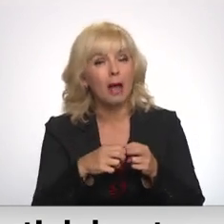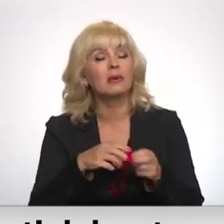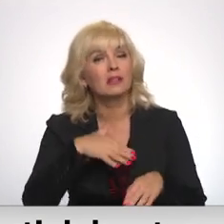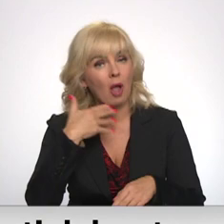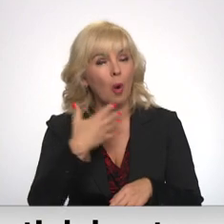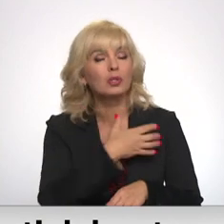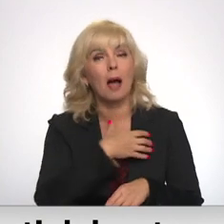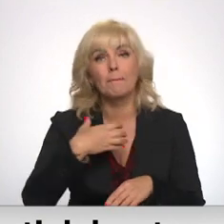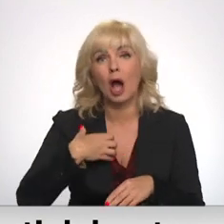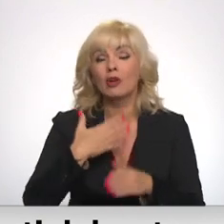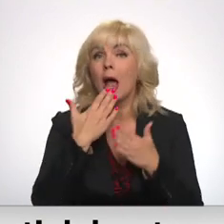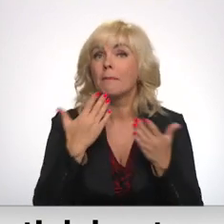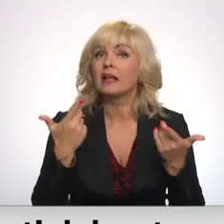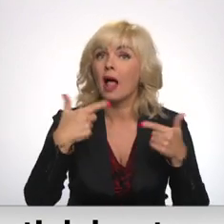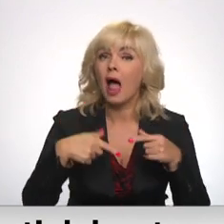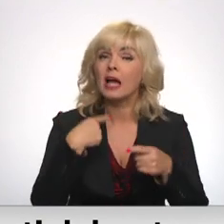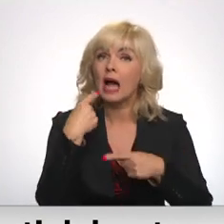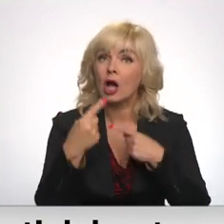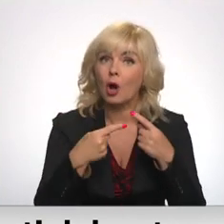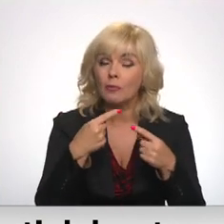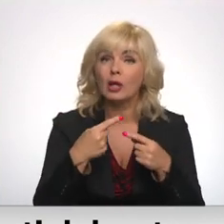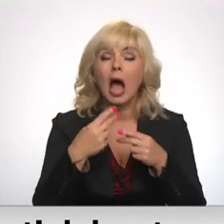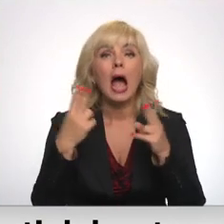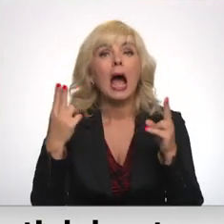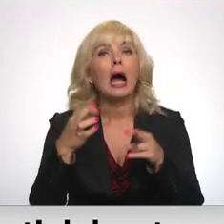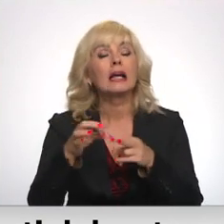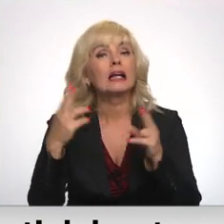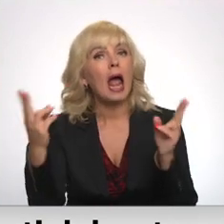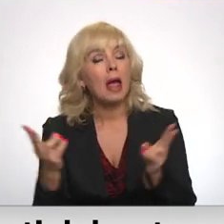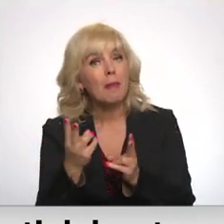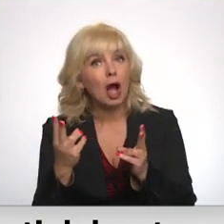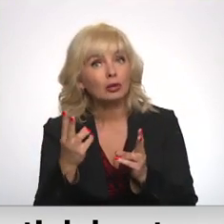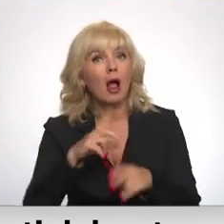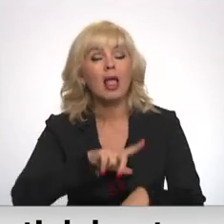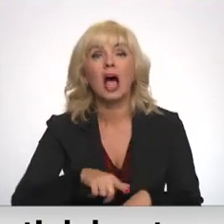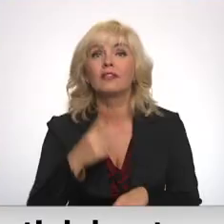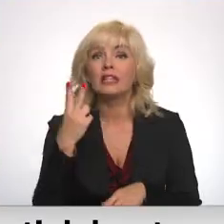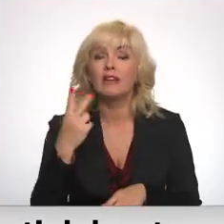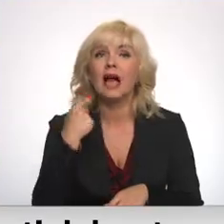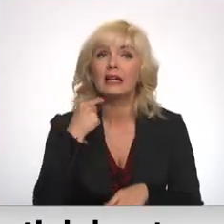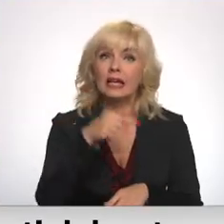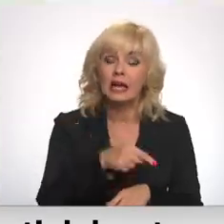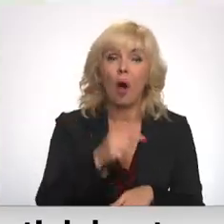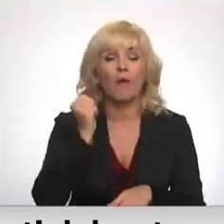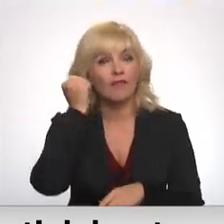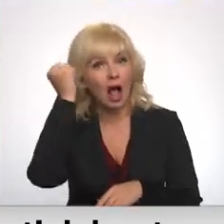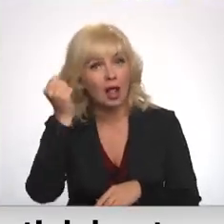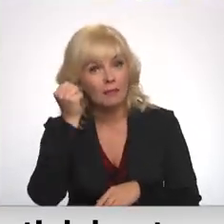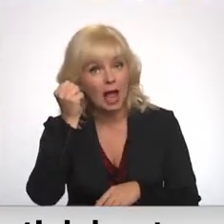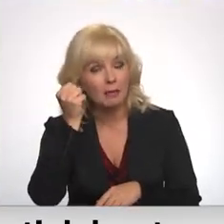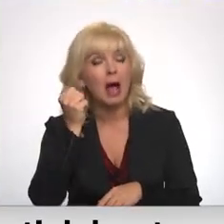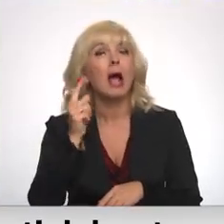pašvaldībās. Pēdējā laikā daudz tiek runāts par krematorijām, kur šobrīd Latvijā ir vien divas – Rīgā un Valmierā.